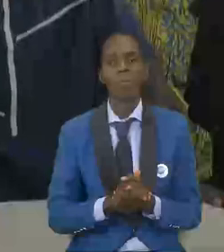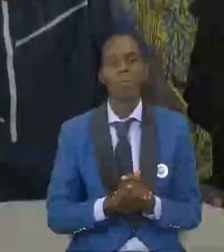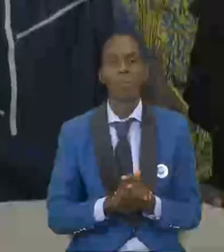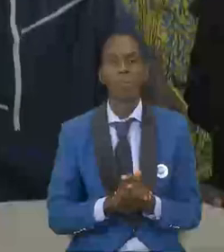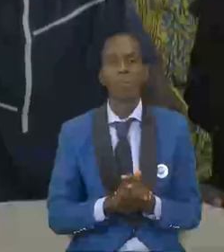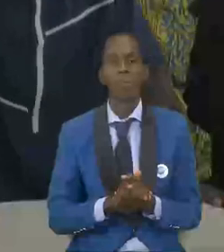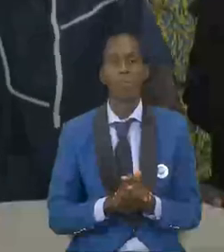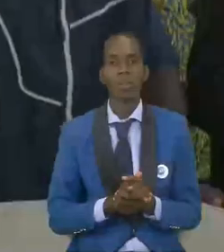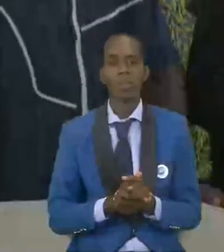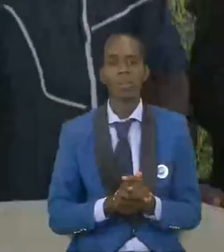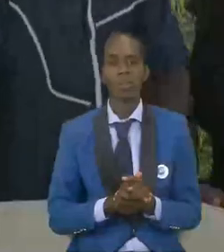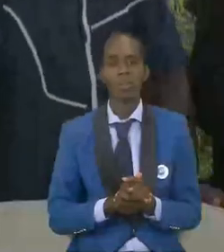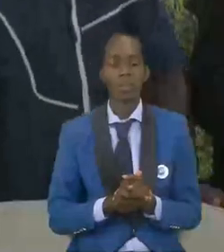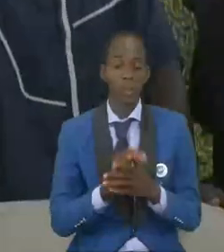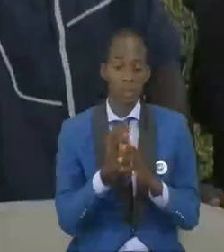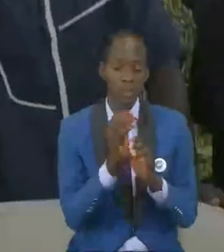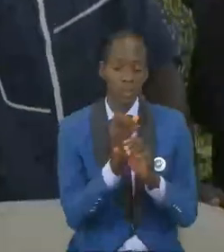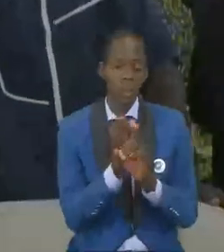sanctifié